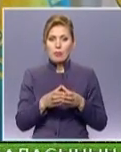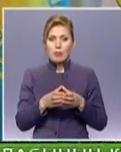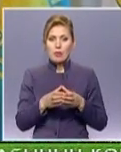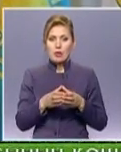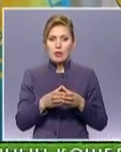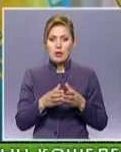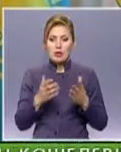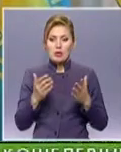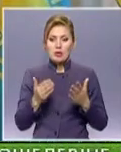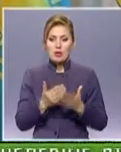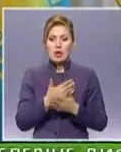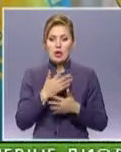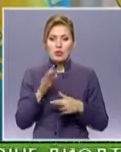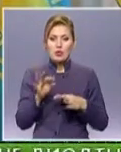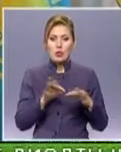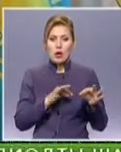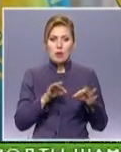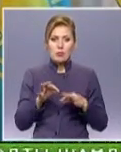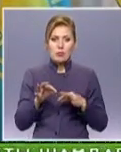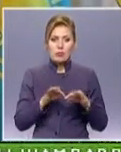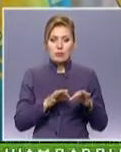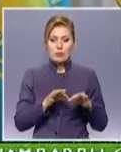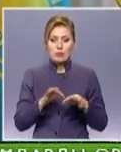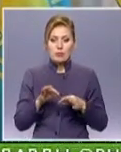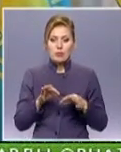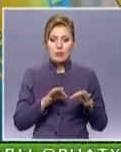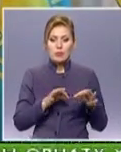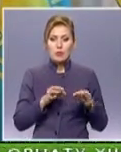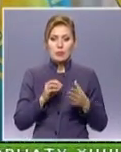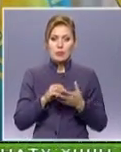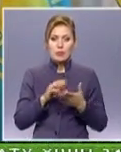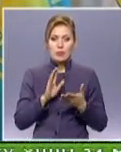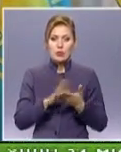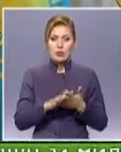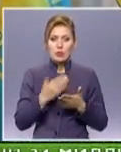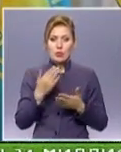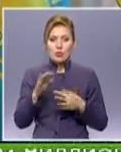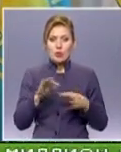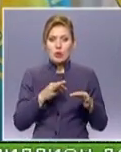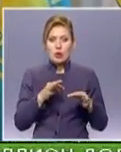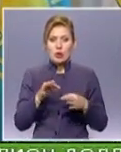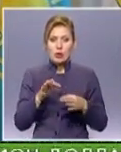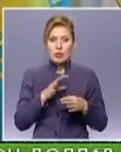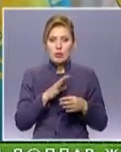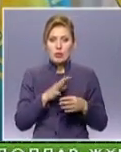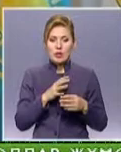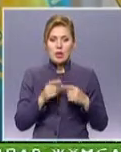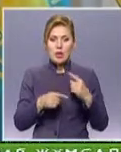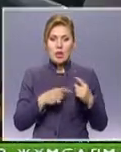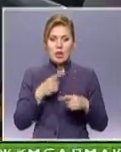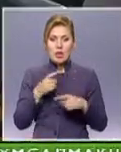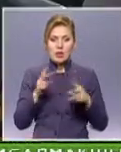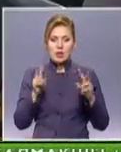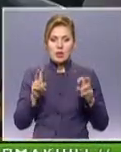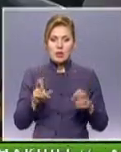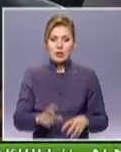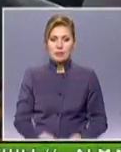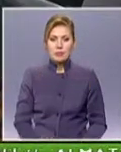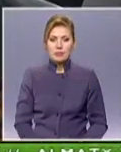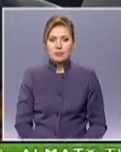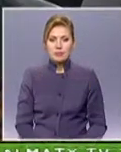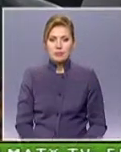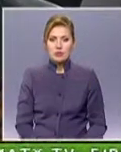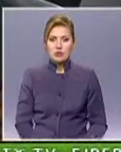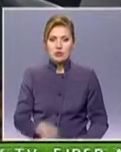партиясының жаңа жобасы, жобасы бекітілген болатын. Ол жоба кедергісіз келешек деп аталады. Нұр Отан